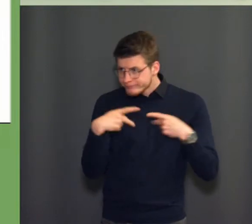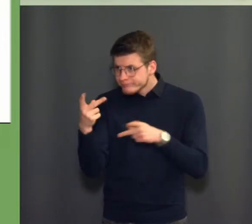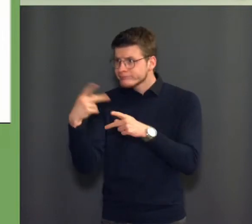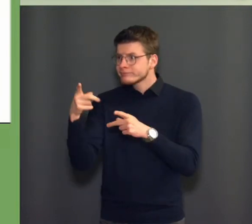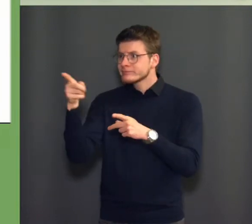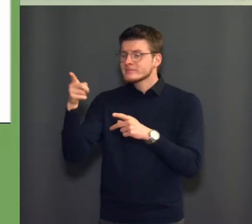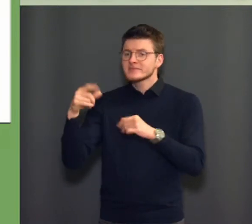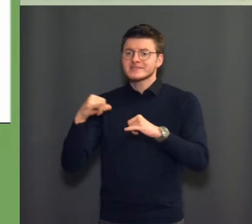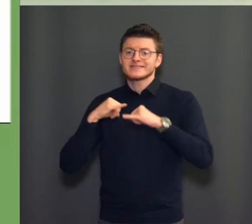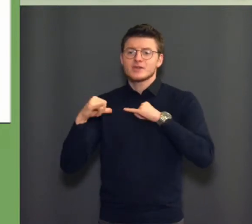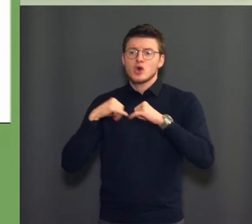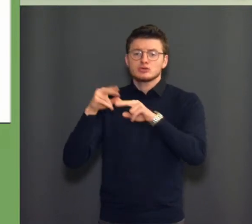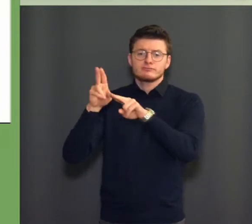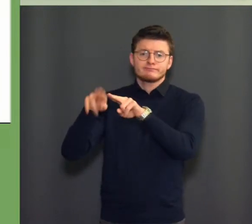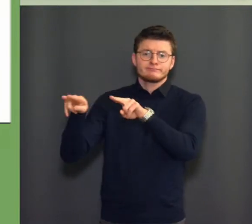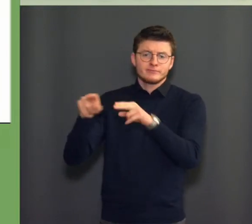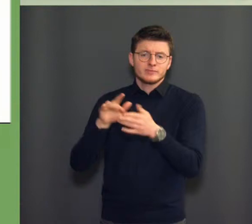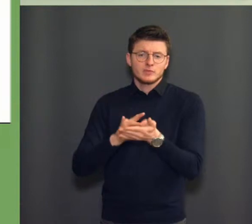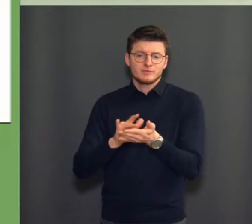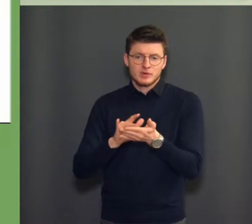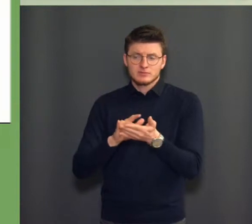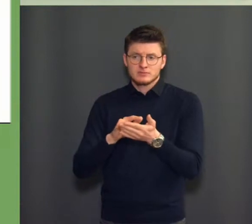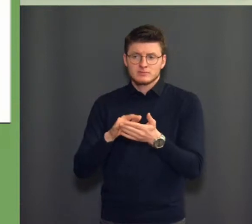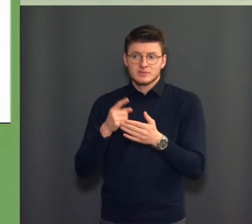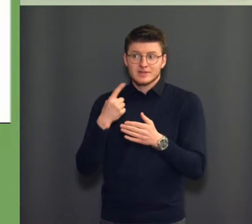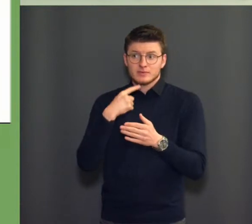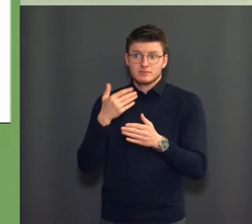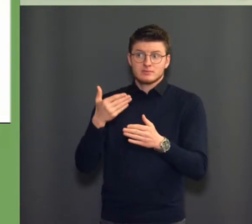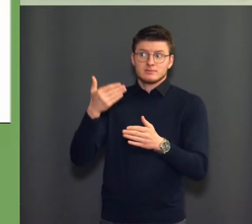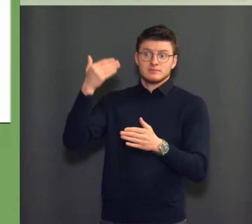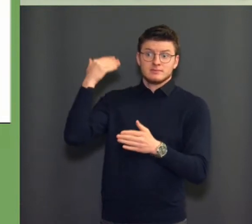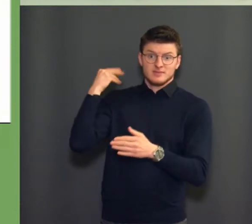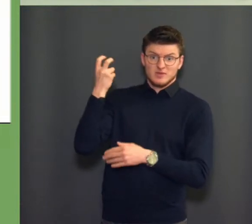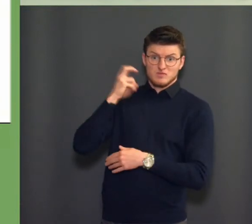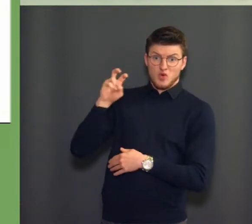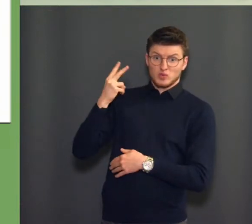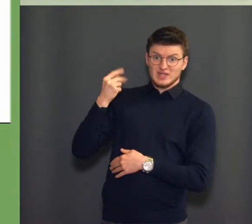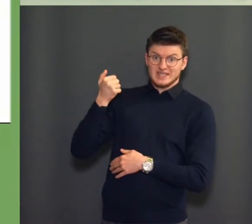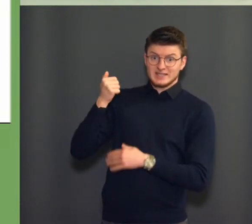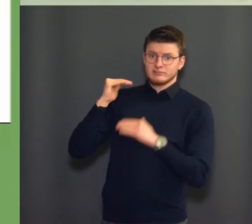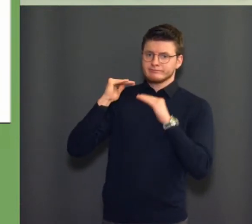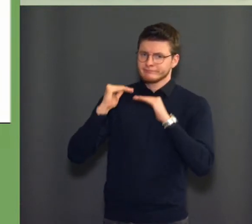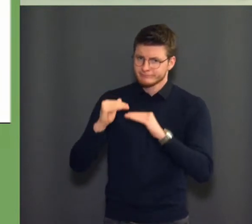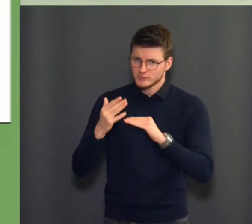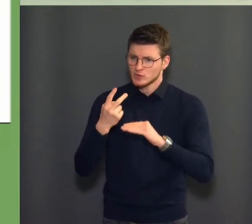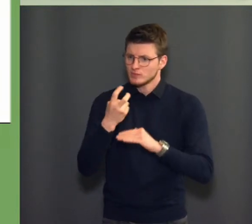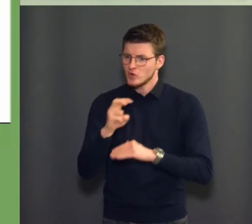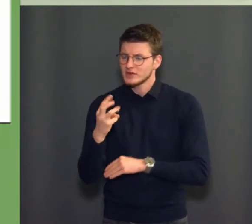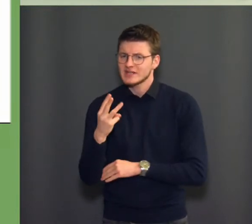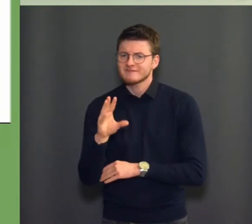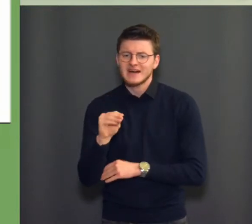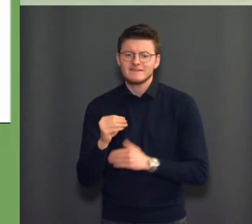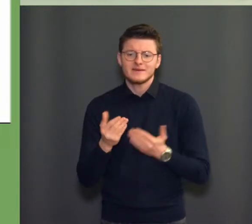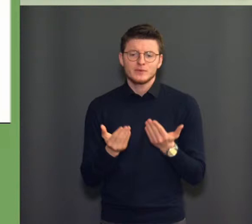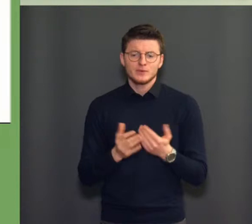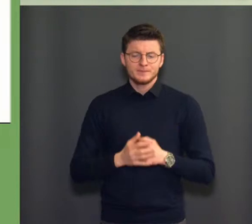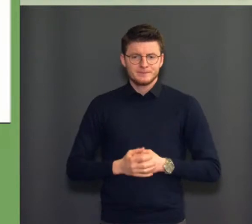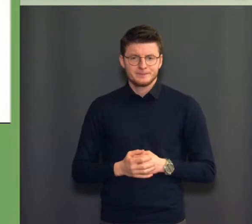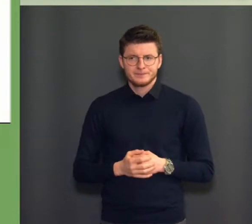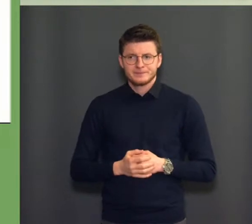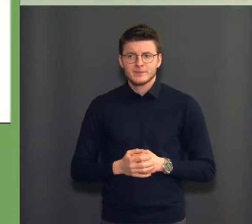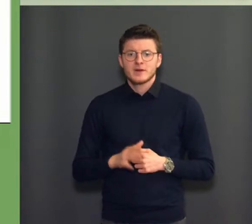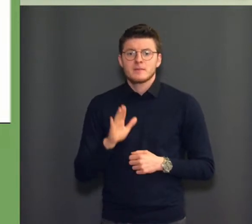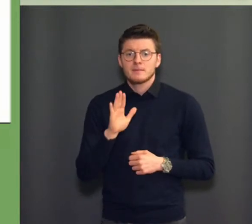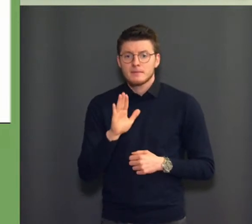de week ervoor er 262 waren. Dat neemt niet weg dat op woensdag een